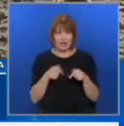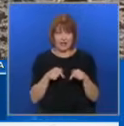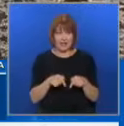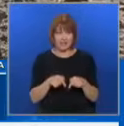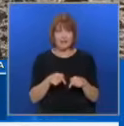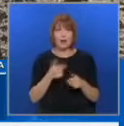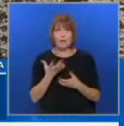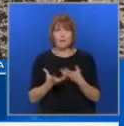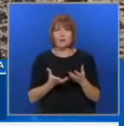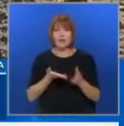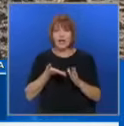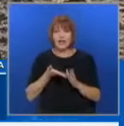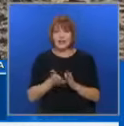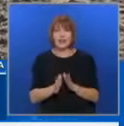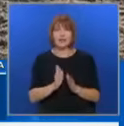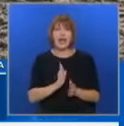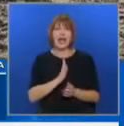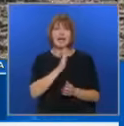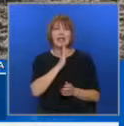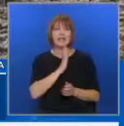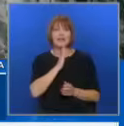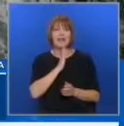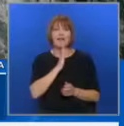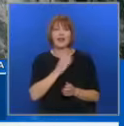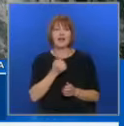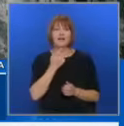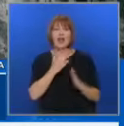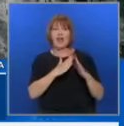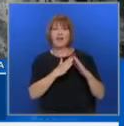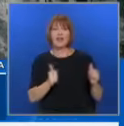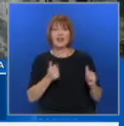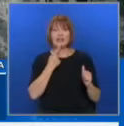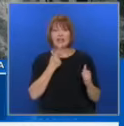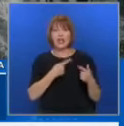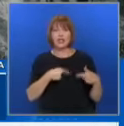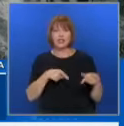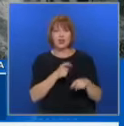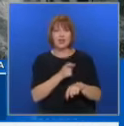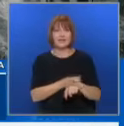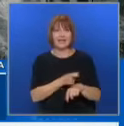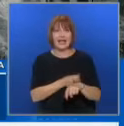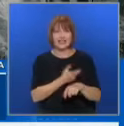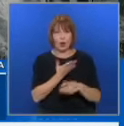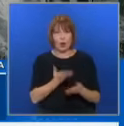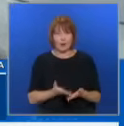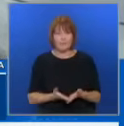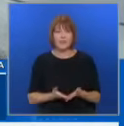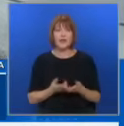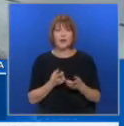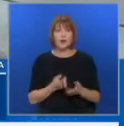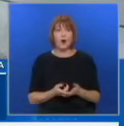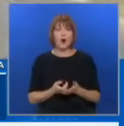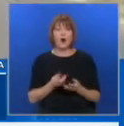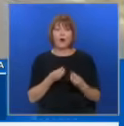да тръгне на север в посока вилната зона на Стара Загора. Това обаче огнеборци